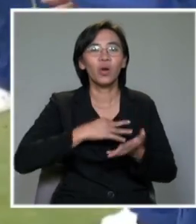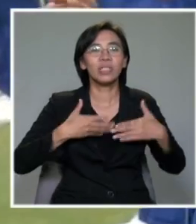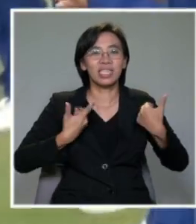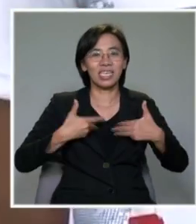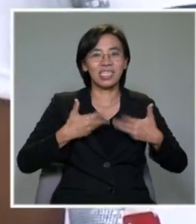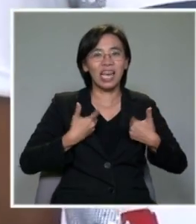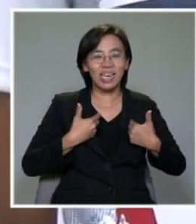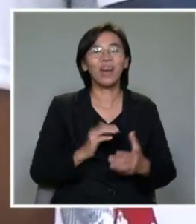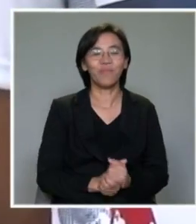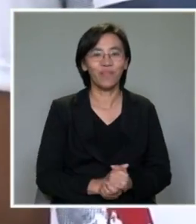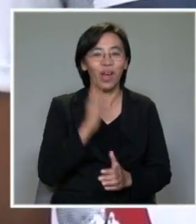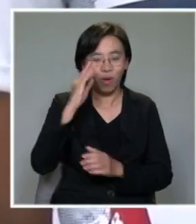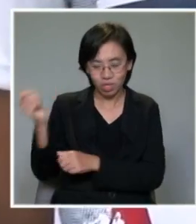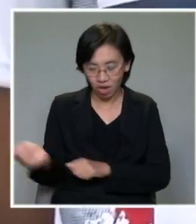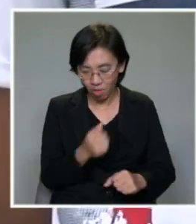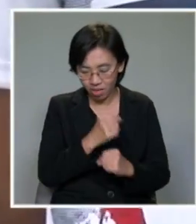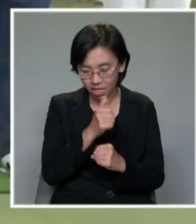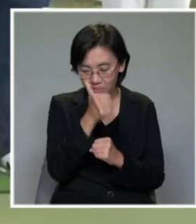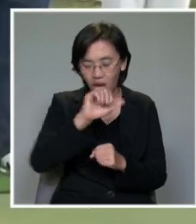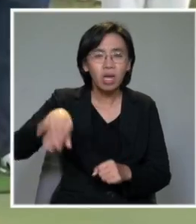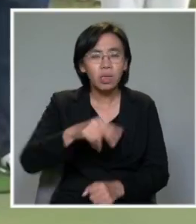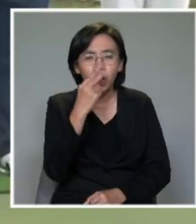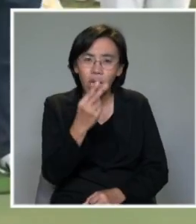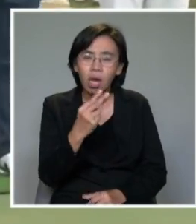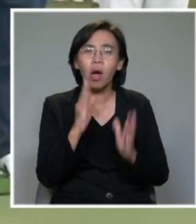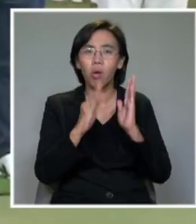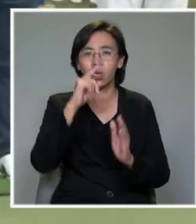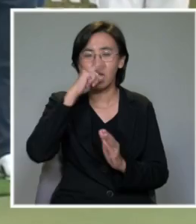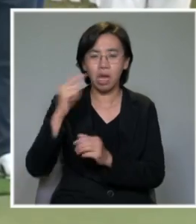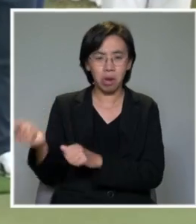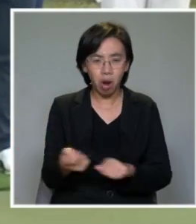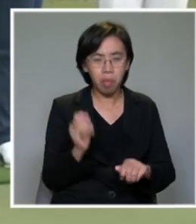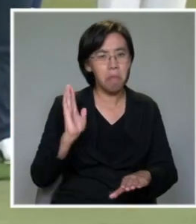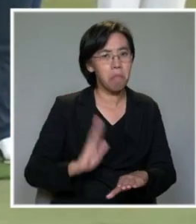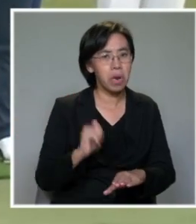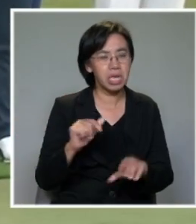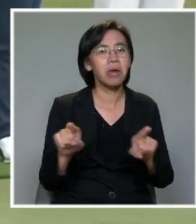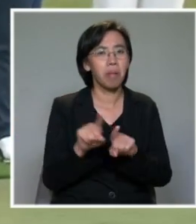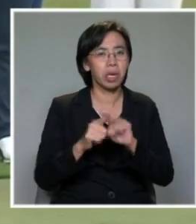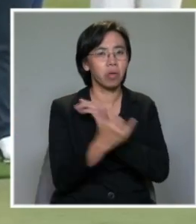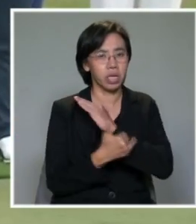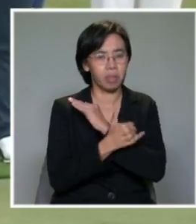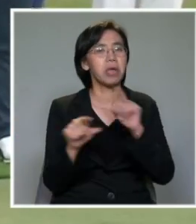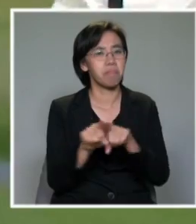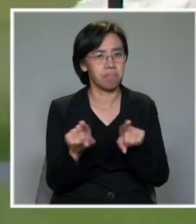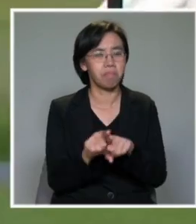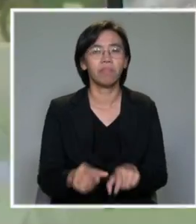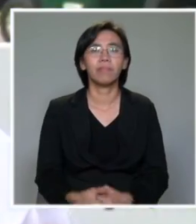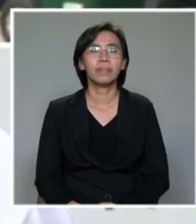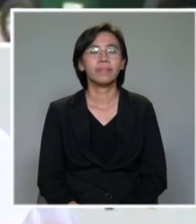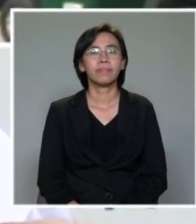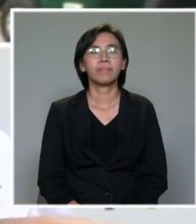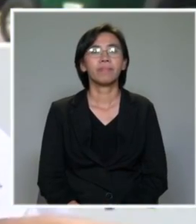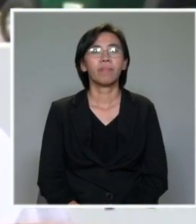ครับที่โปรมะพร้าวคว้าแชมป์ได้สำเร็จทำให้ทุกคนเห็นว่านักกอล์ฟไทยก็มีฝีมือดีไม่แพ้นักกอล์ฟชาติอื่นๆครับ